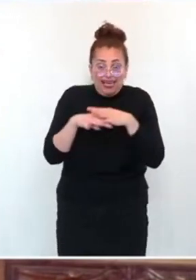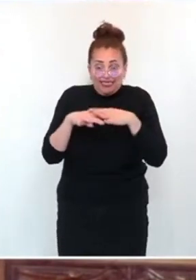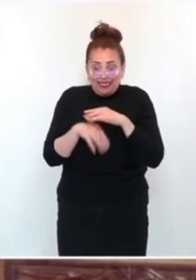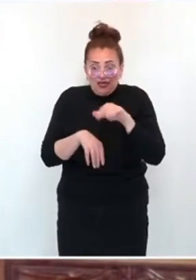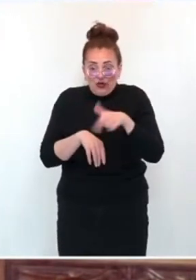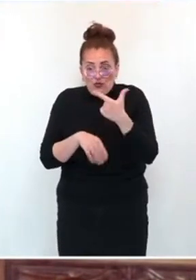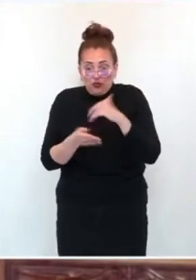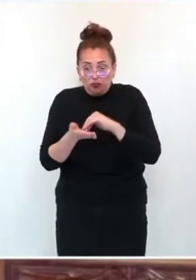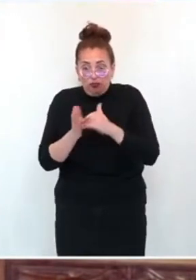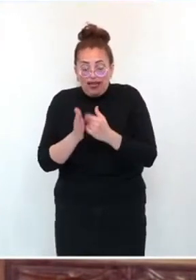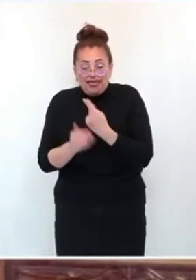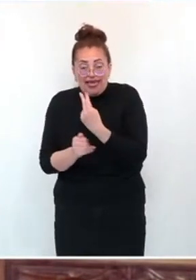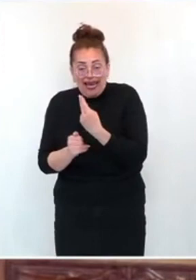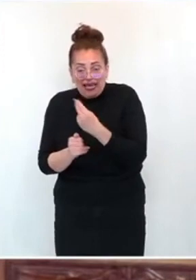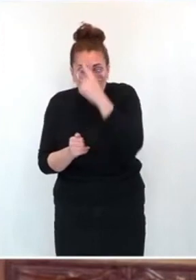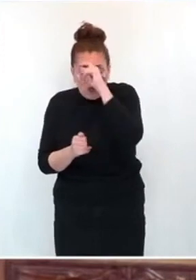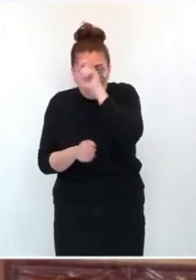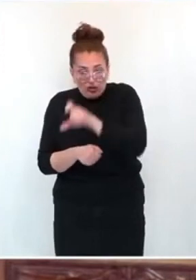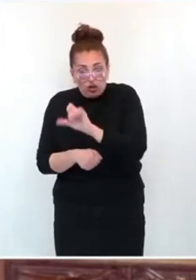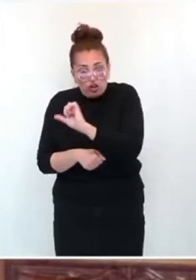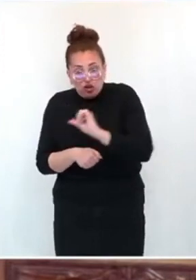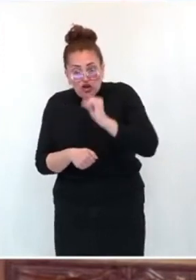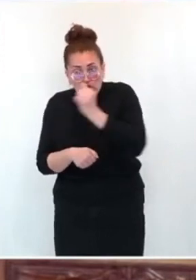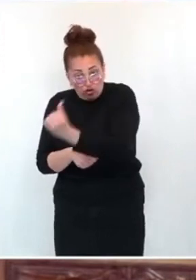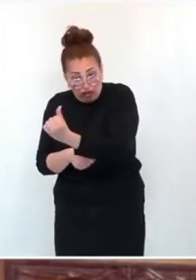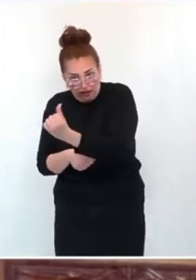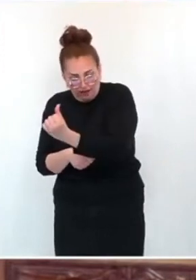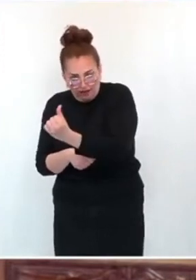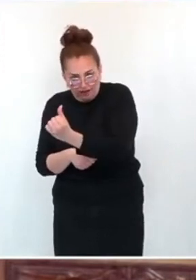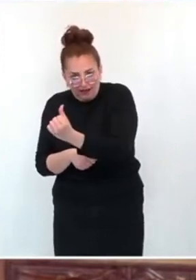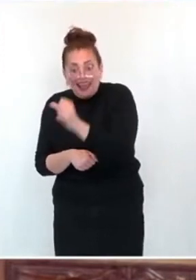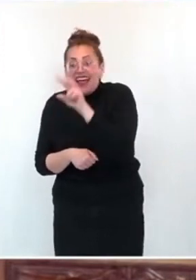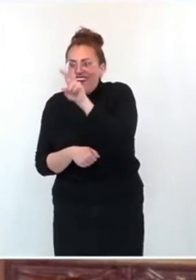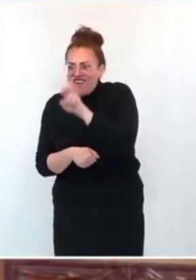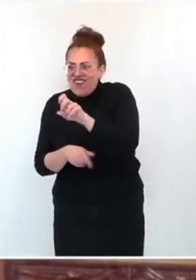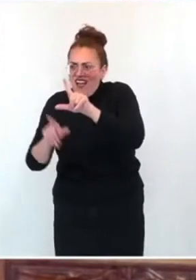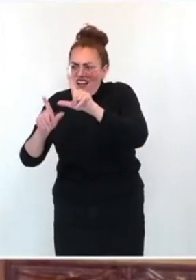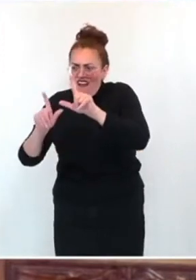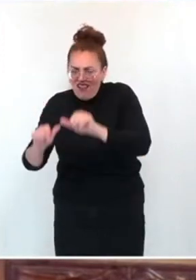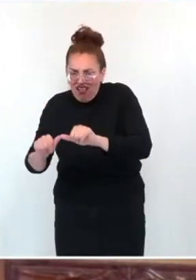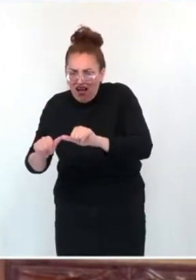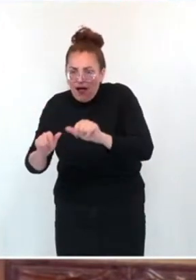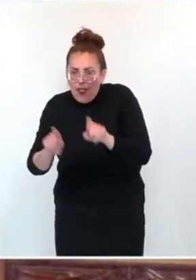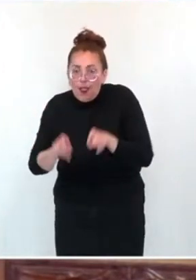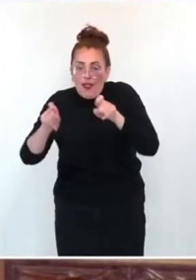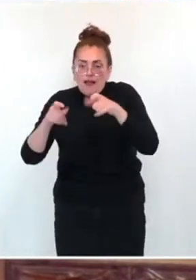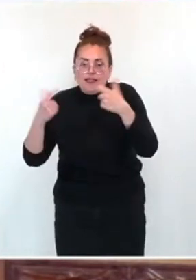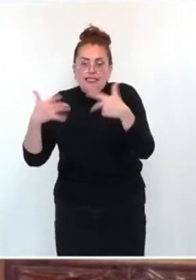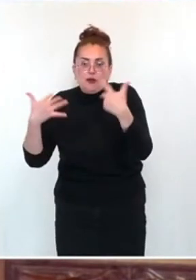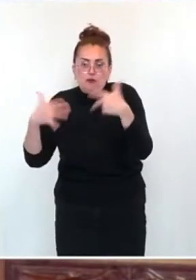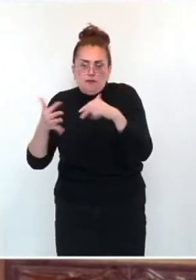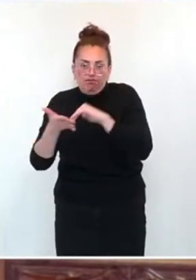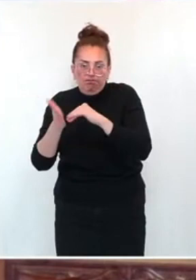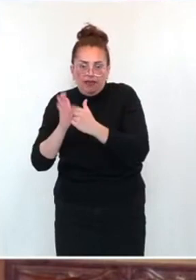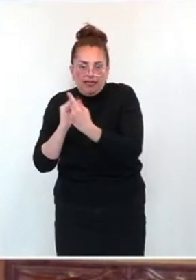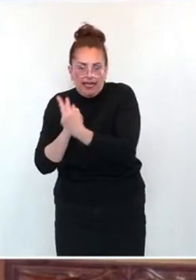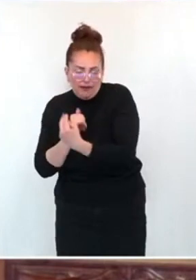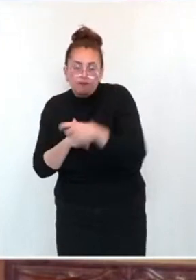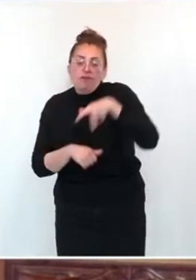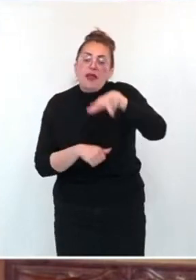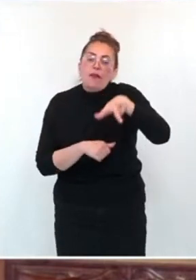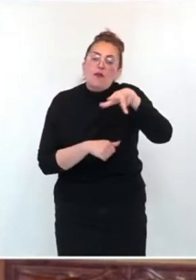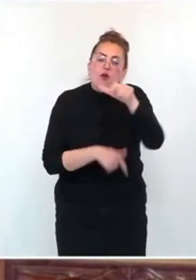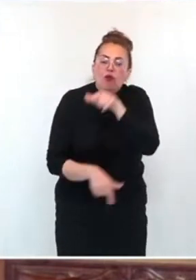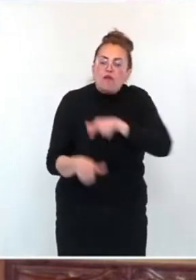carrés d'espace vert par habitant, ce qui était le cas actuellement à 18,5 mètres carrés par habitant. On va aussi augmenter la part de logements locatifs sociaux dans ces